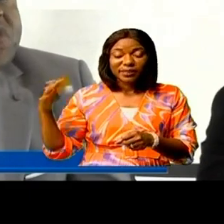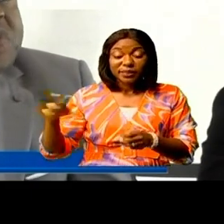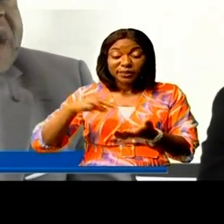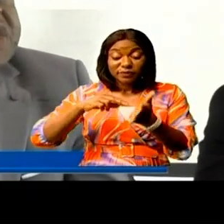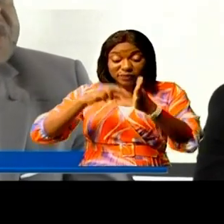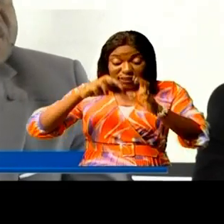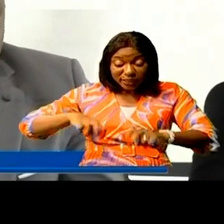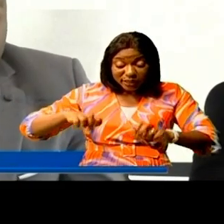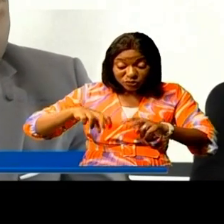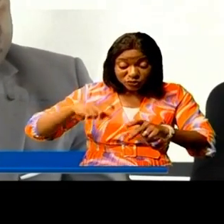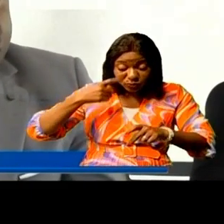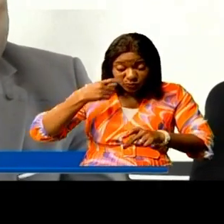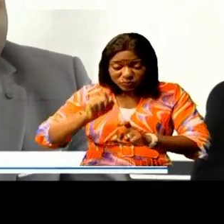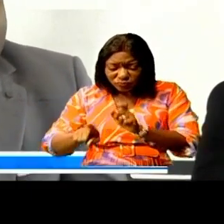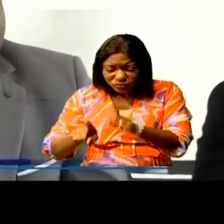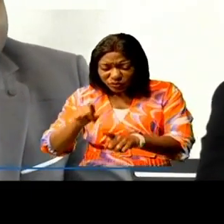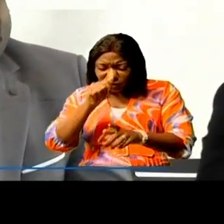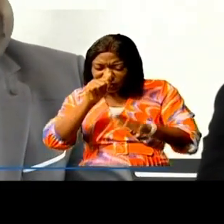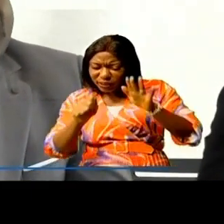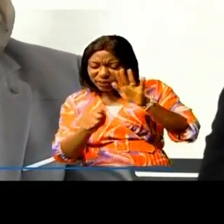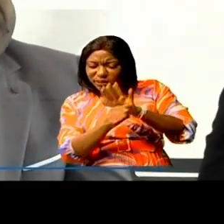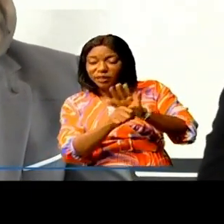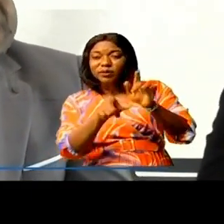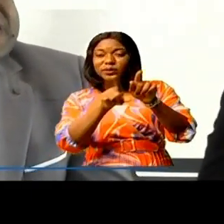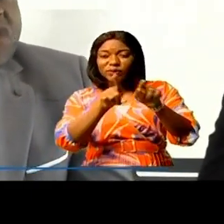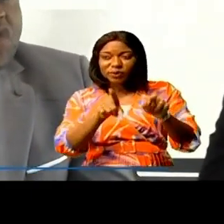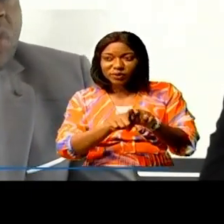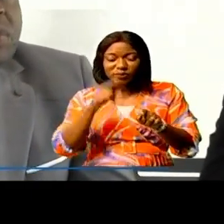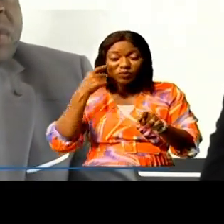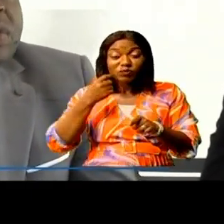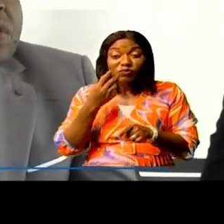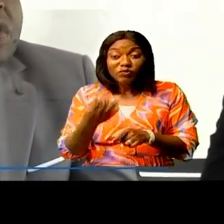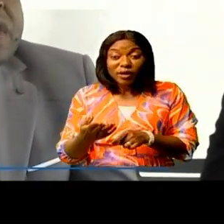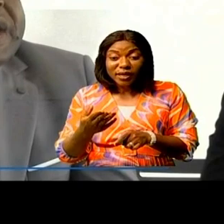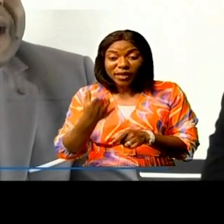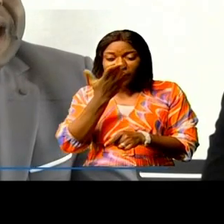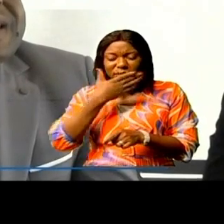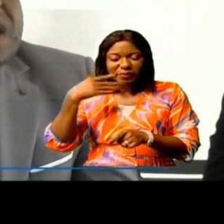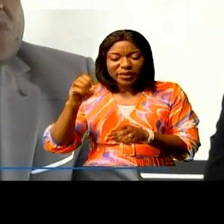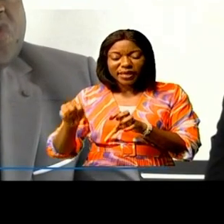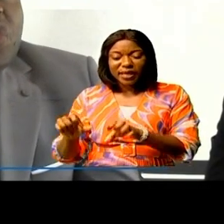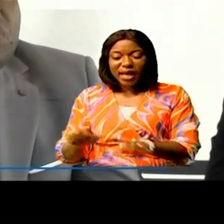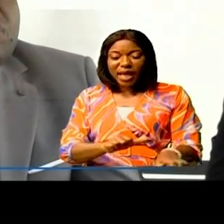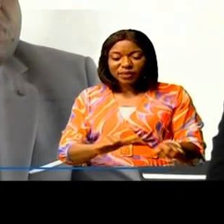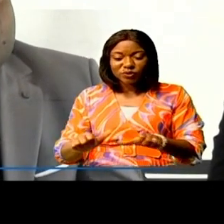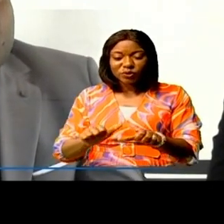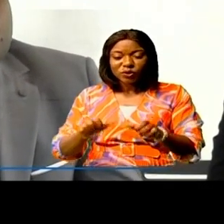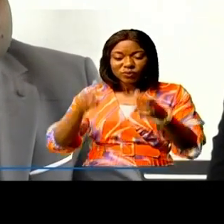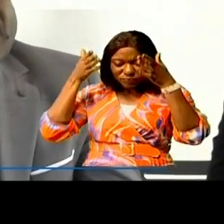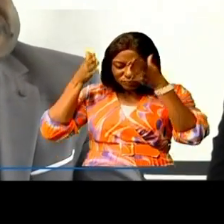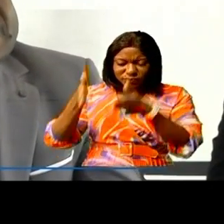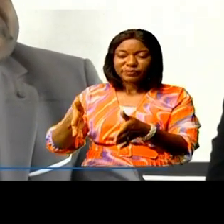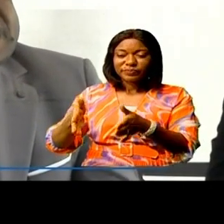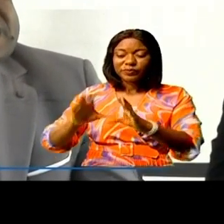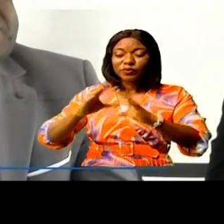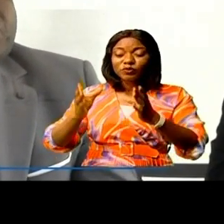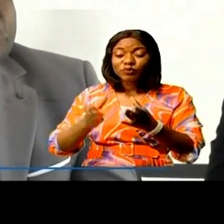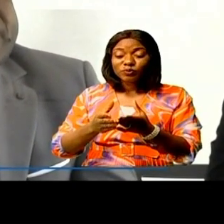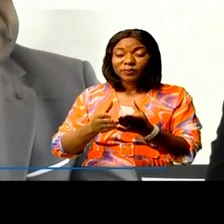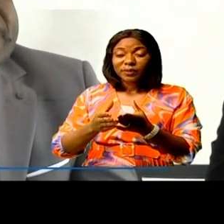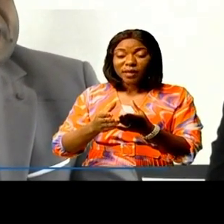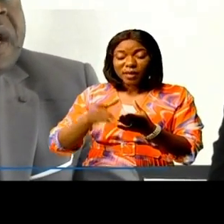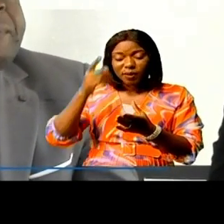de sondage nous dévoile les meilleures actions, l'attention, tous les indices